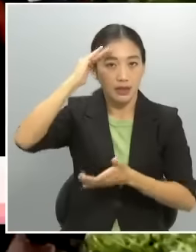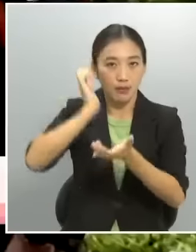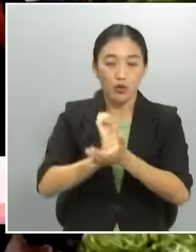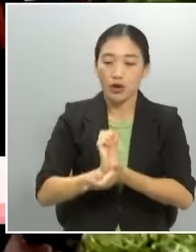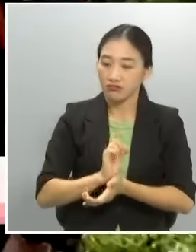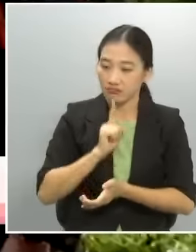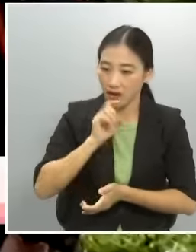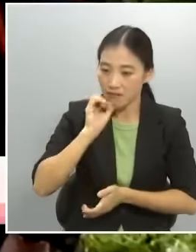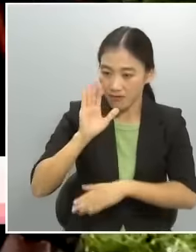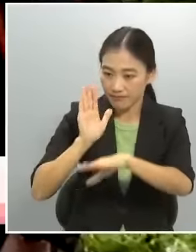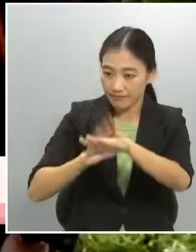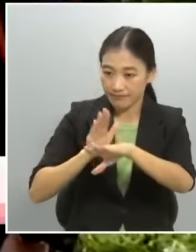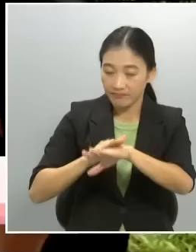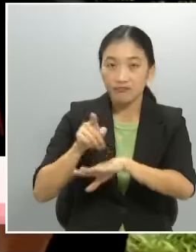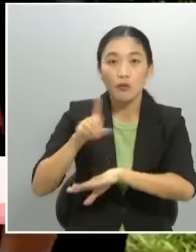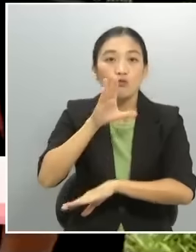กนะ